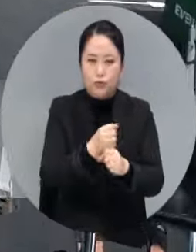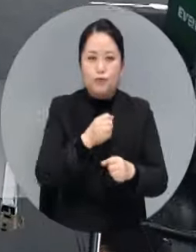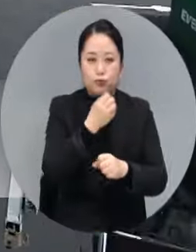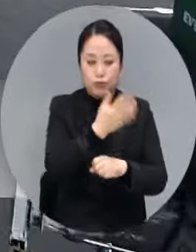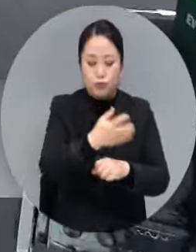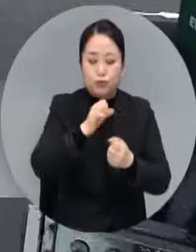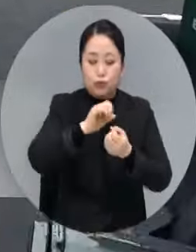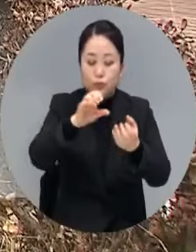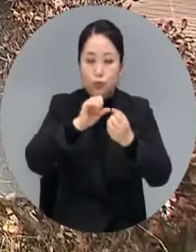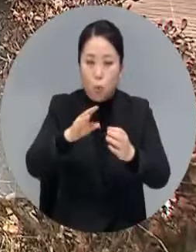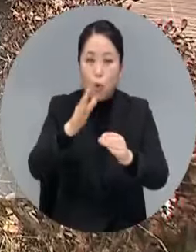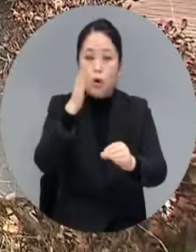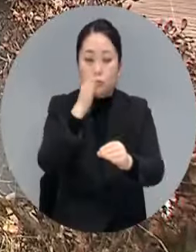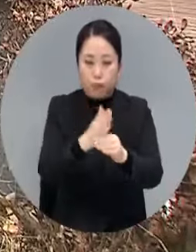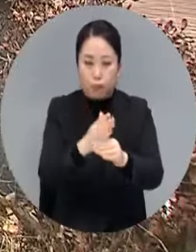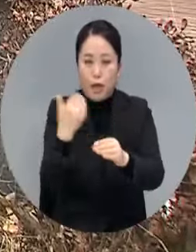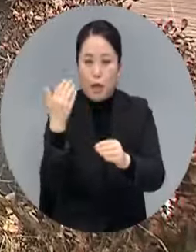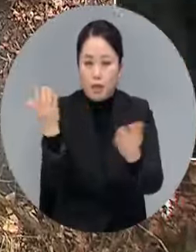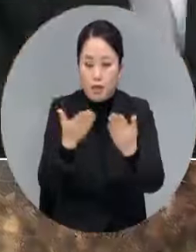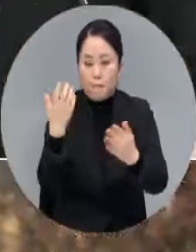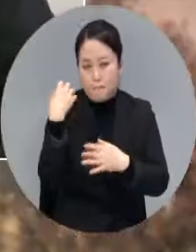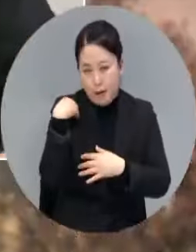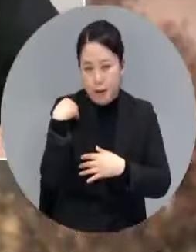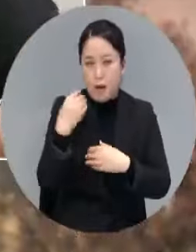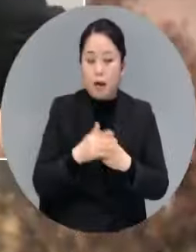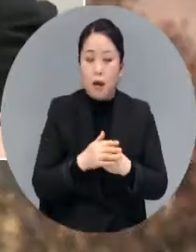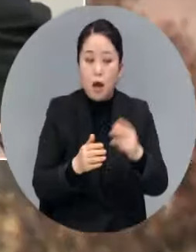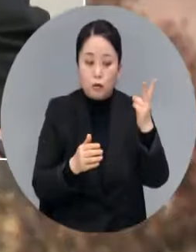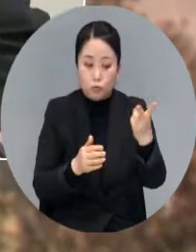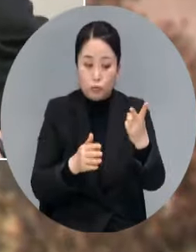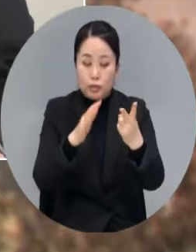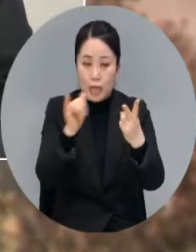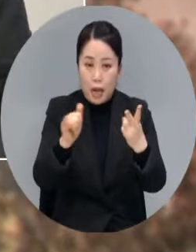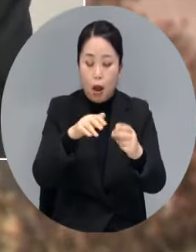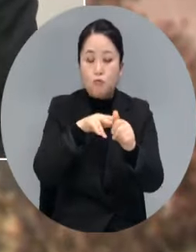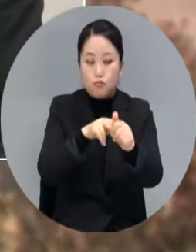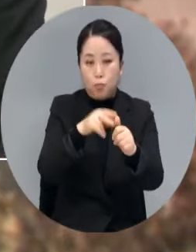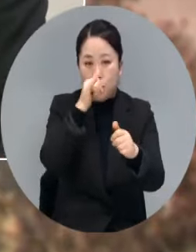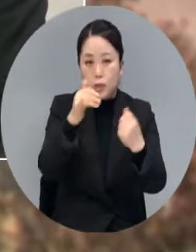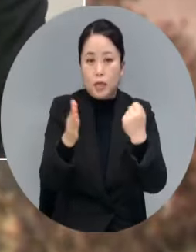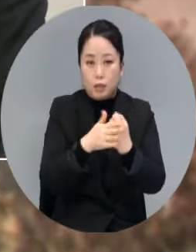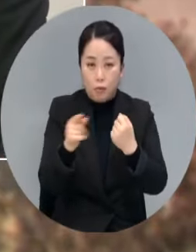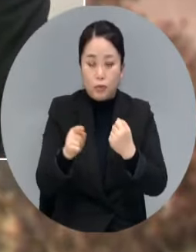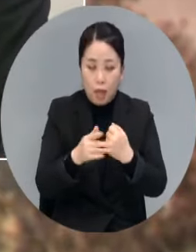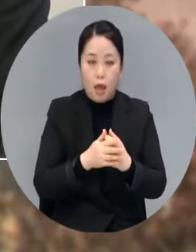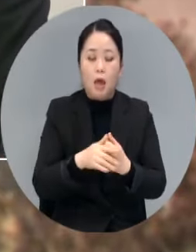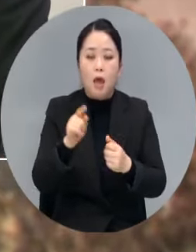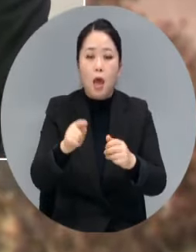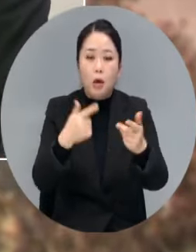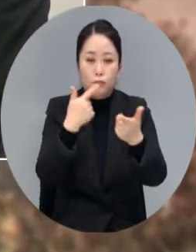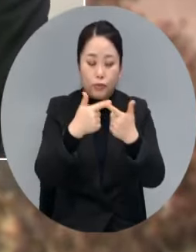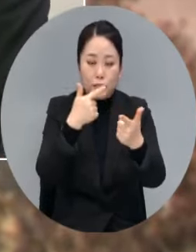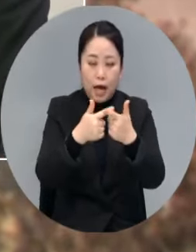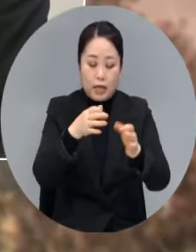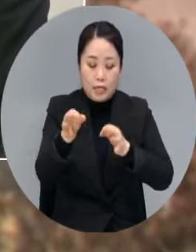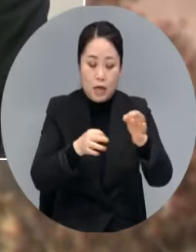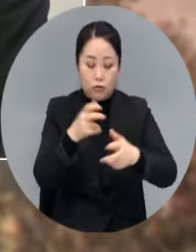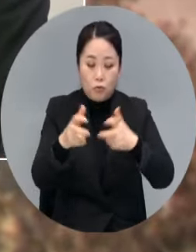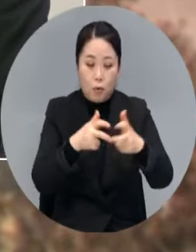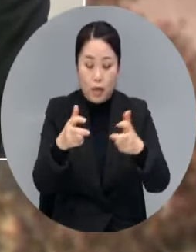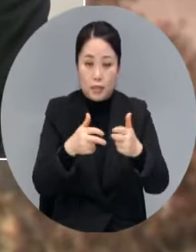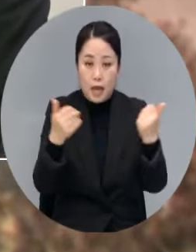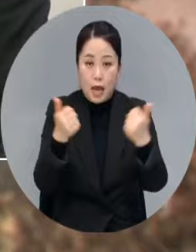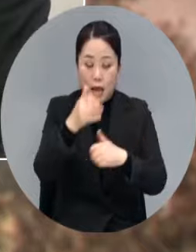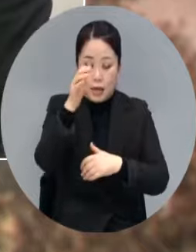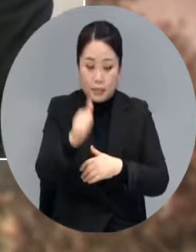서비스를 제공하고 있습니다. 양자 대결 구도가 형성됨에 따라 차기 부산 상임회장은 부산 상임회장 선출권을